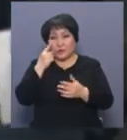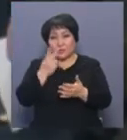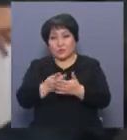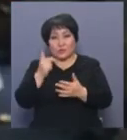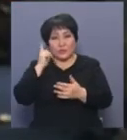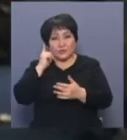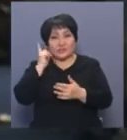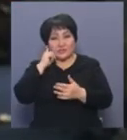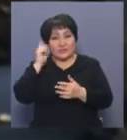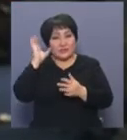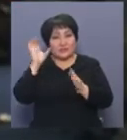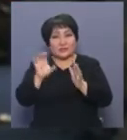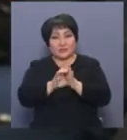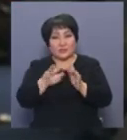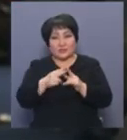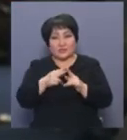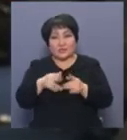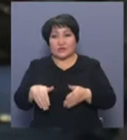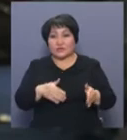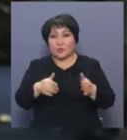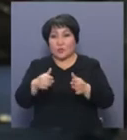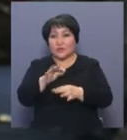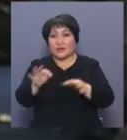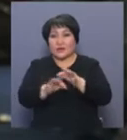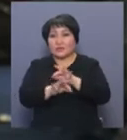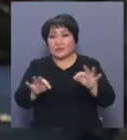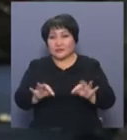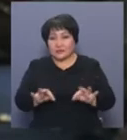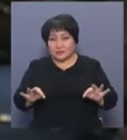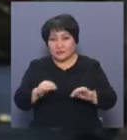осы жол картасын арттыруда бүгінгі мынау іс-шара